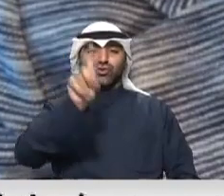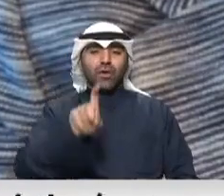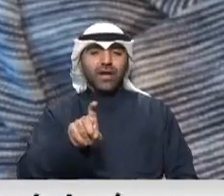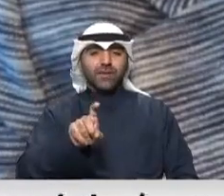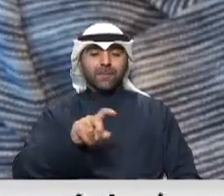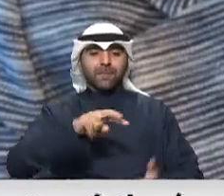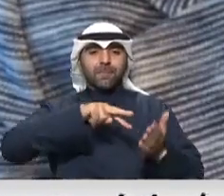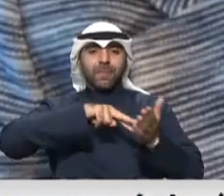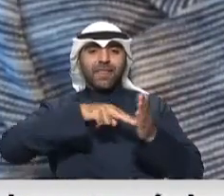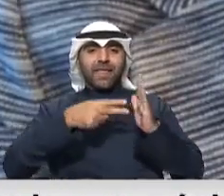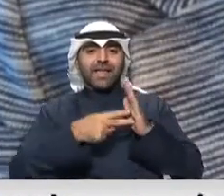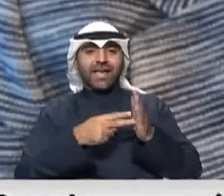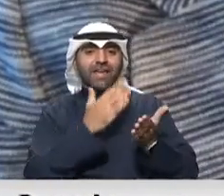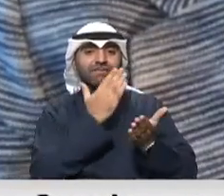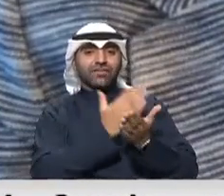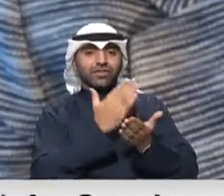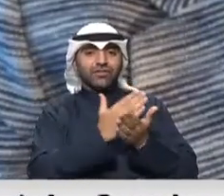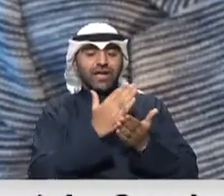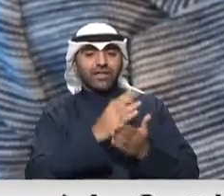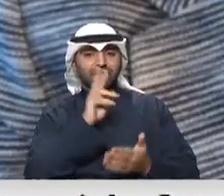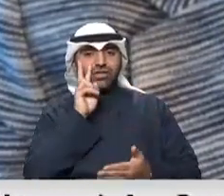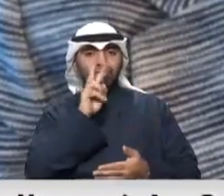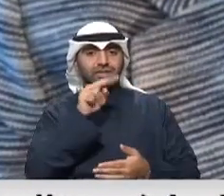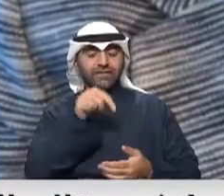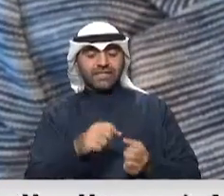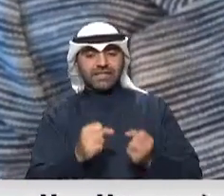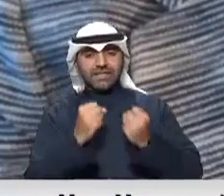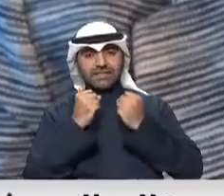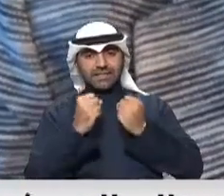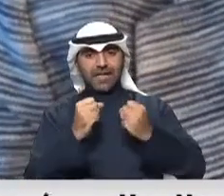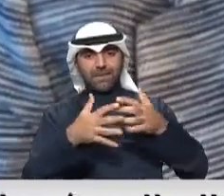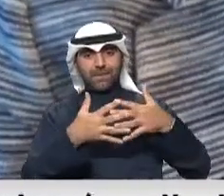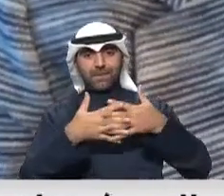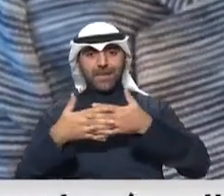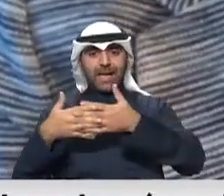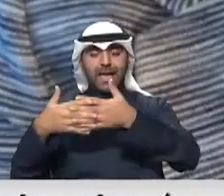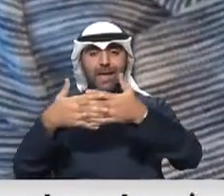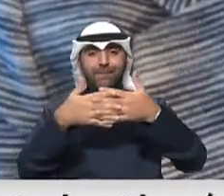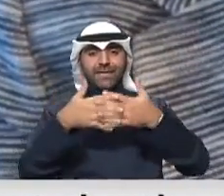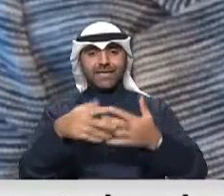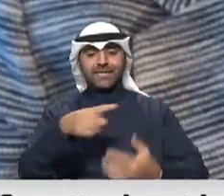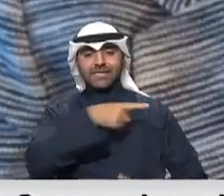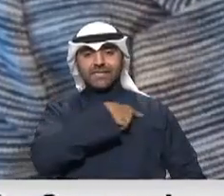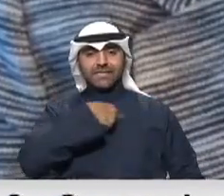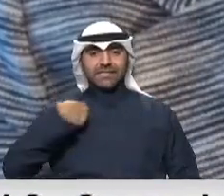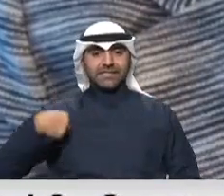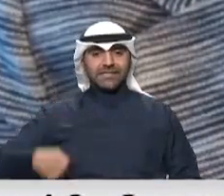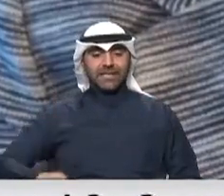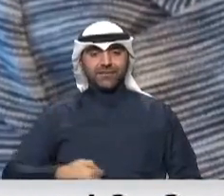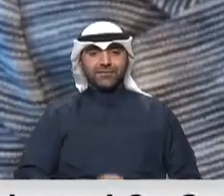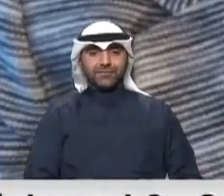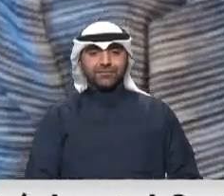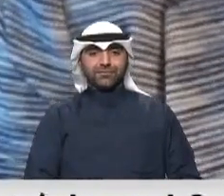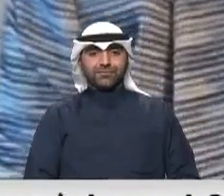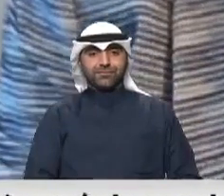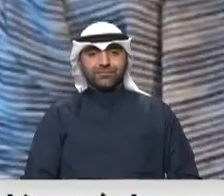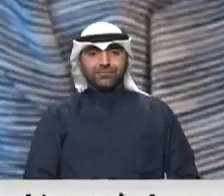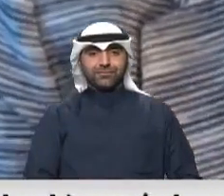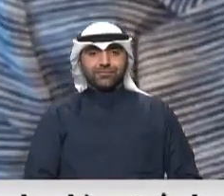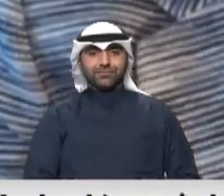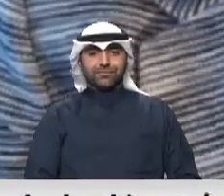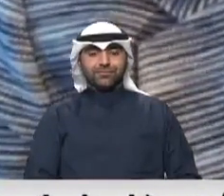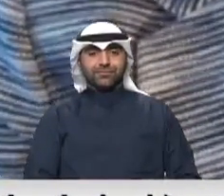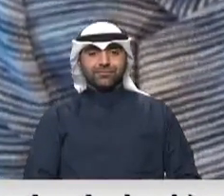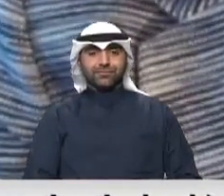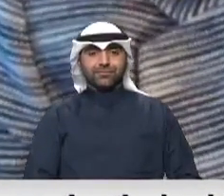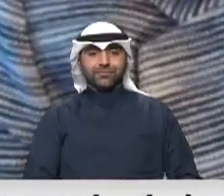يرى المراقبون أن يتسبب هذا الحادث في زيادة حدة التوتر في العلاقات بين الجانبين؟ مساء